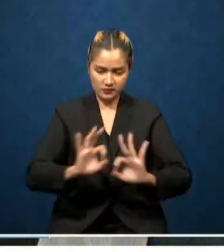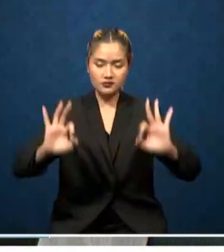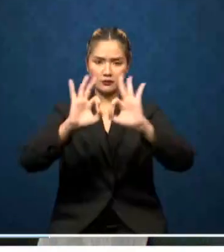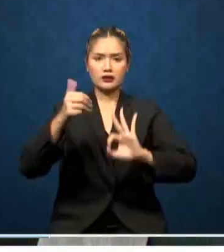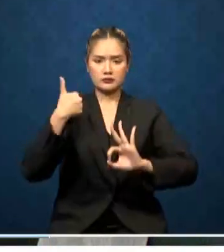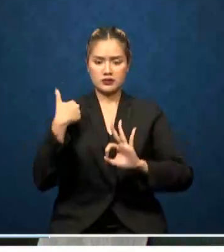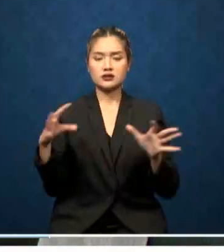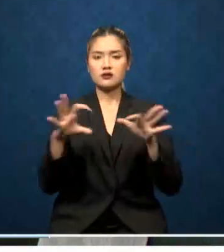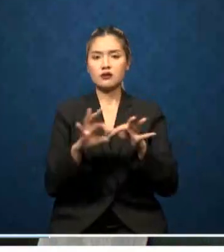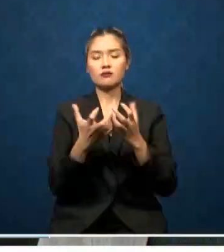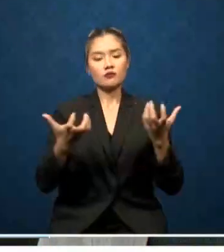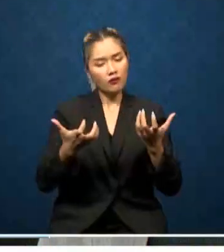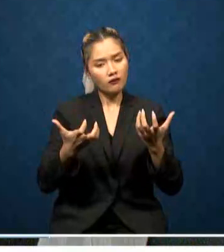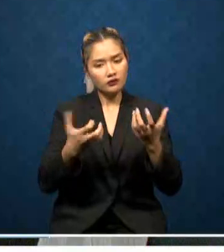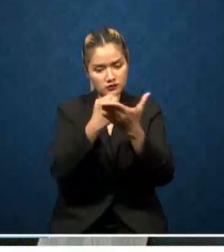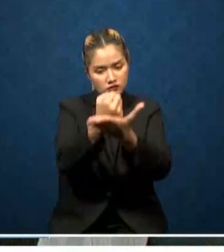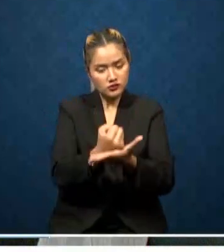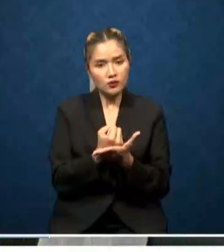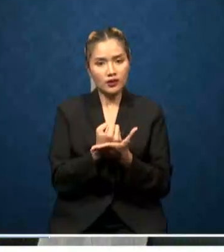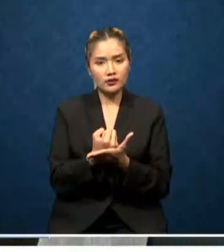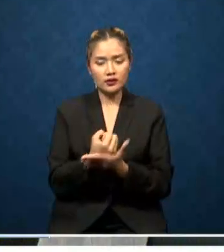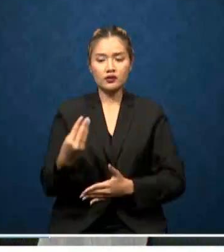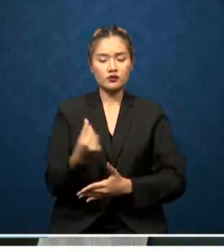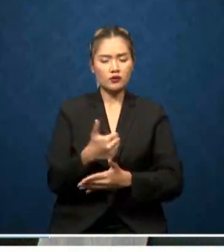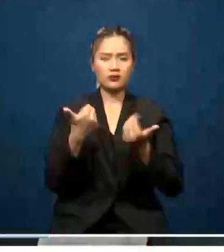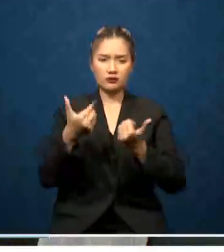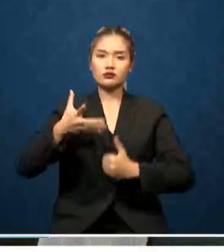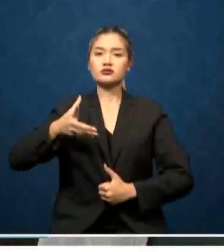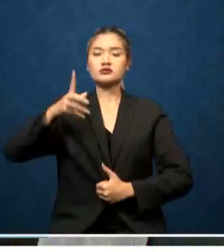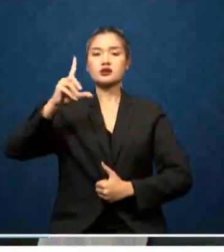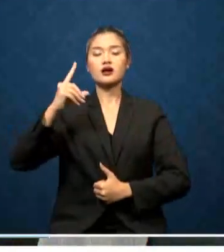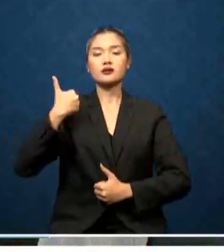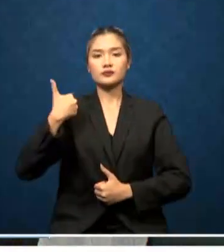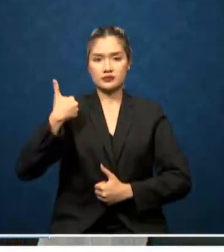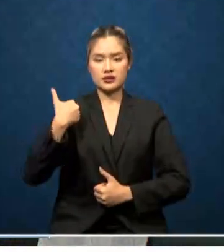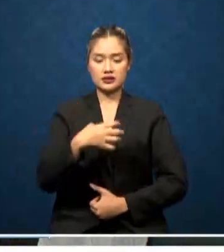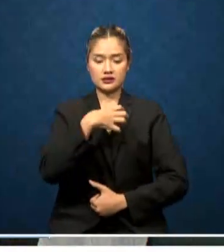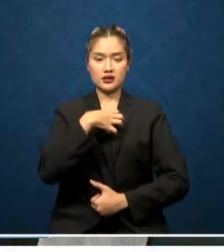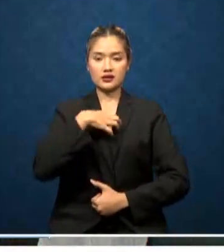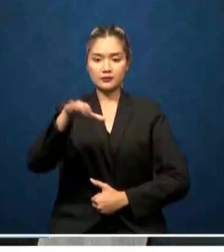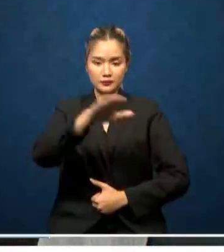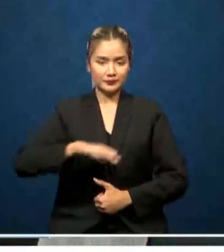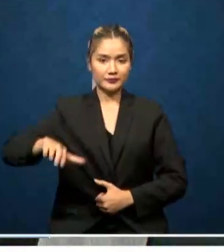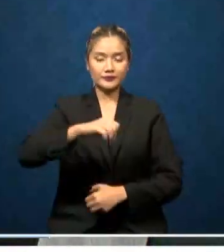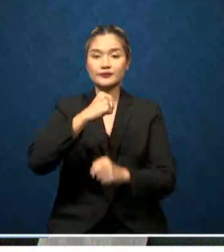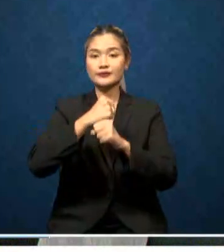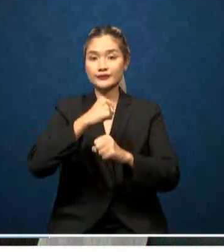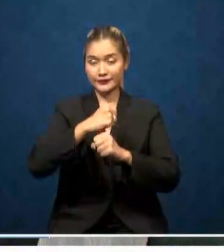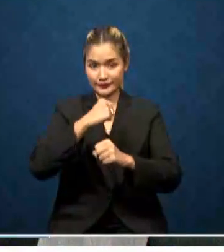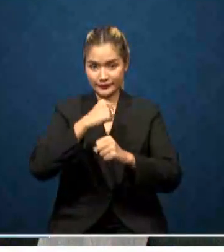ากทีเดียวนะครับซึ่งขณะนี้เนี่ยก็ยังล่าช้าอยู่เพราะนั้นก็อาจจะทำงานผู้ตรวจการแผ่นดินอาจ